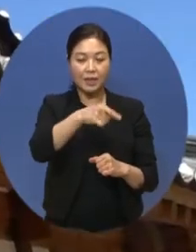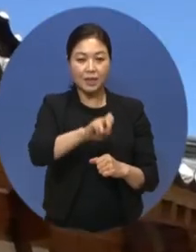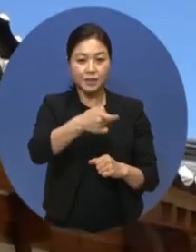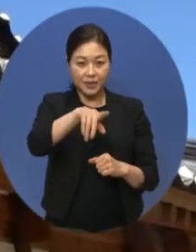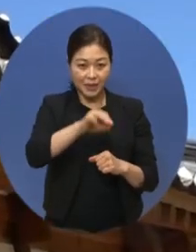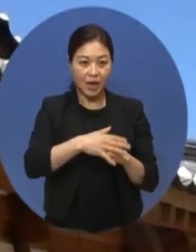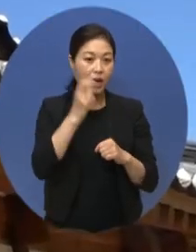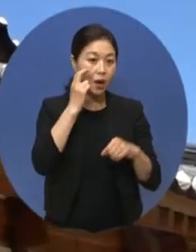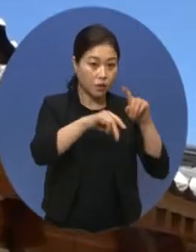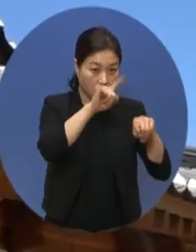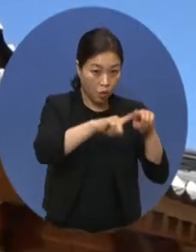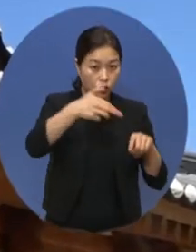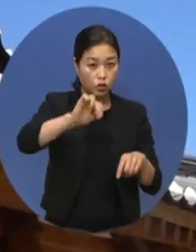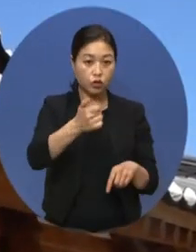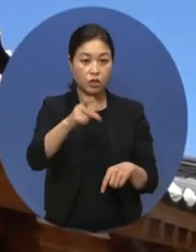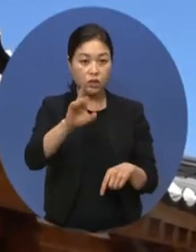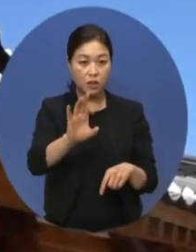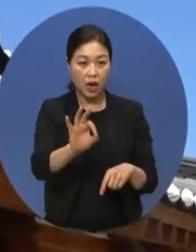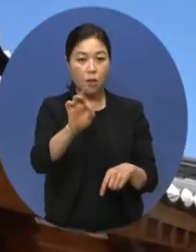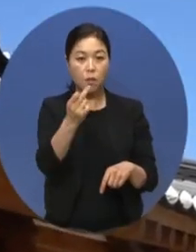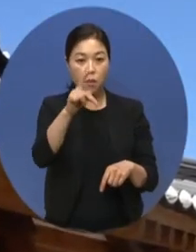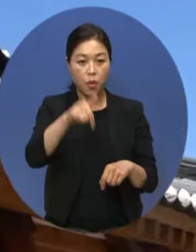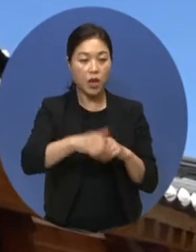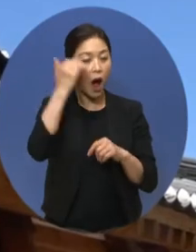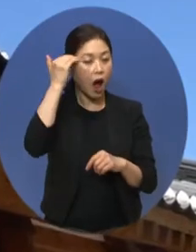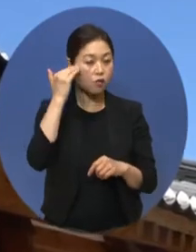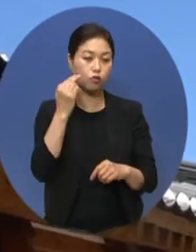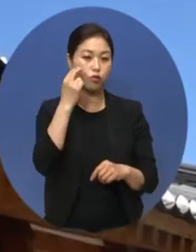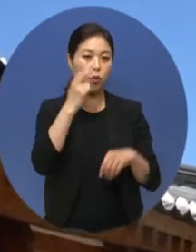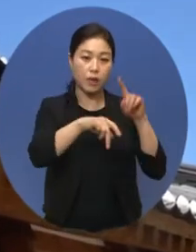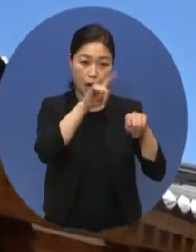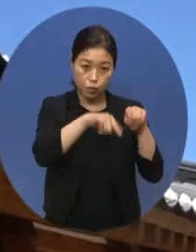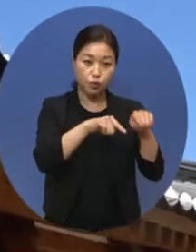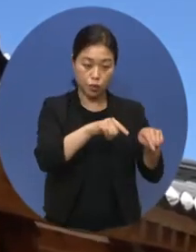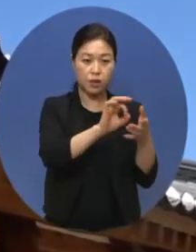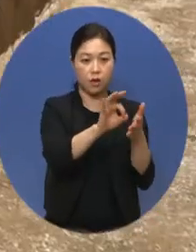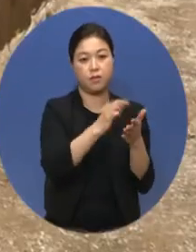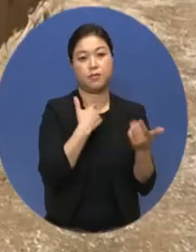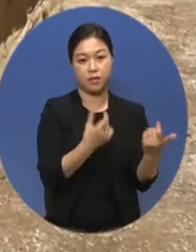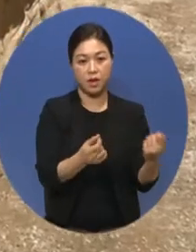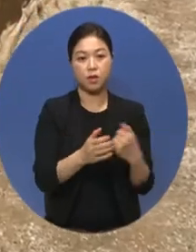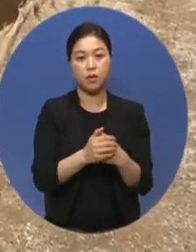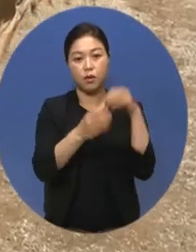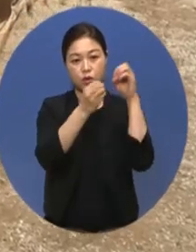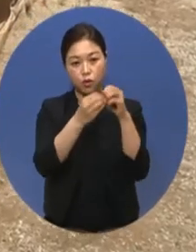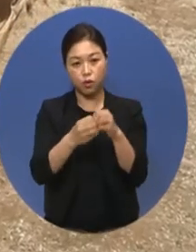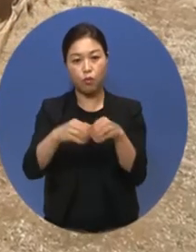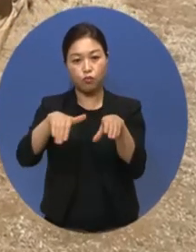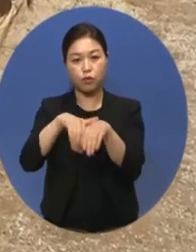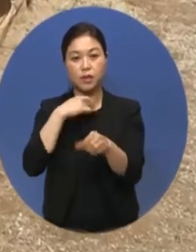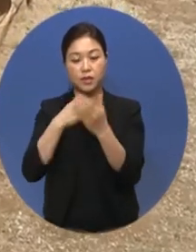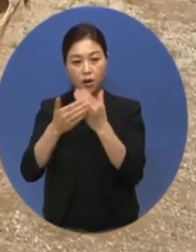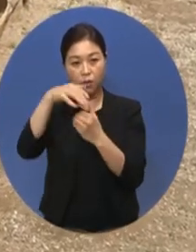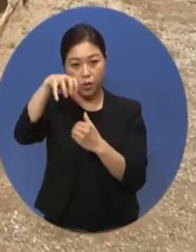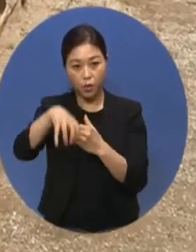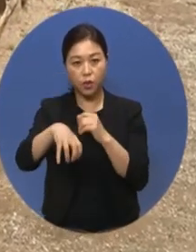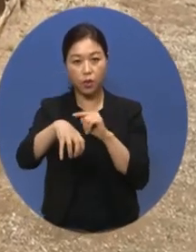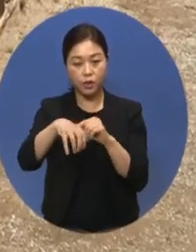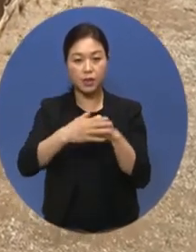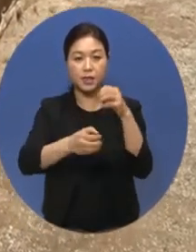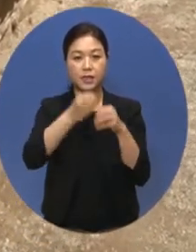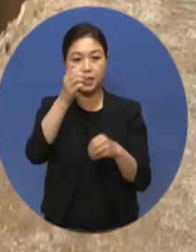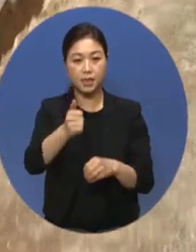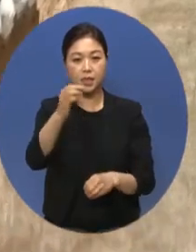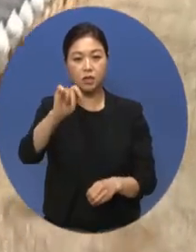한국산 소나무가 사용됐으며 전통문화 체험관 2관에는 조선시대 정치가이자 시인이었던 고산